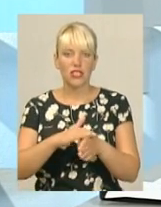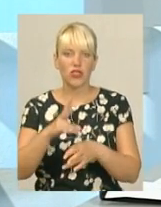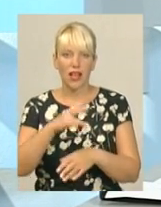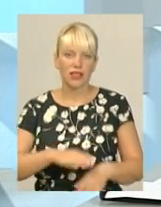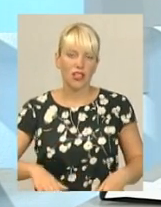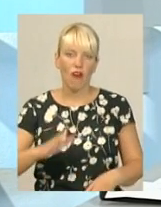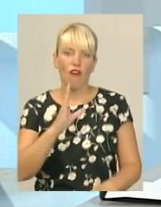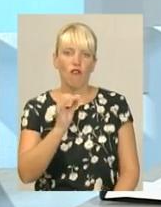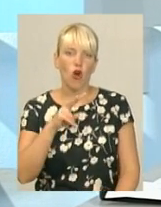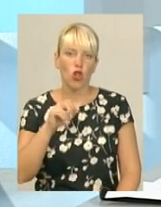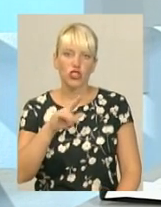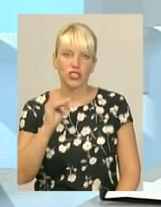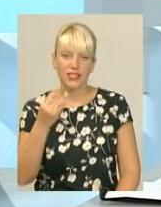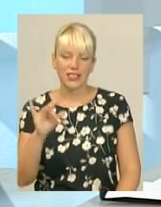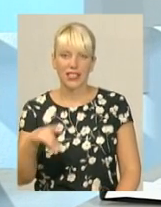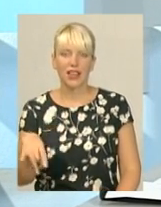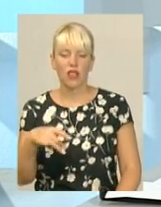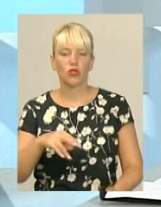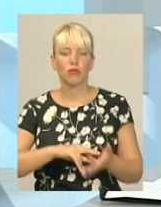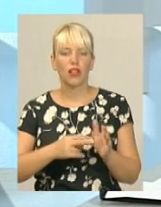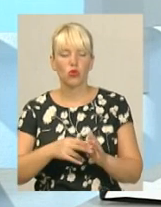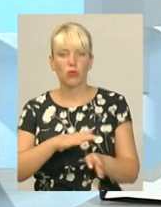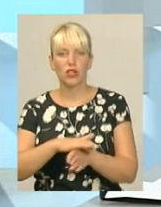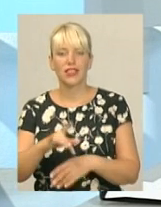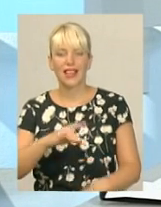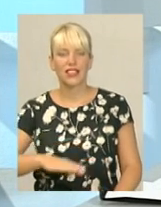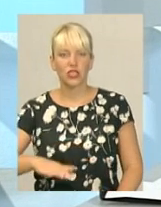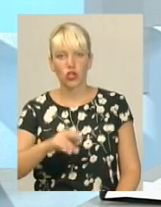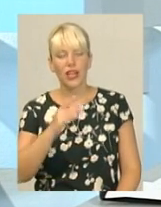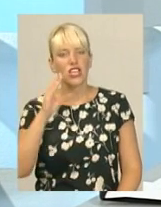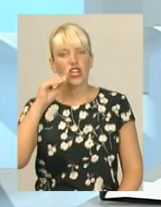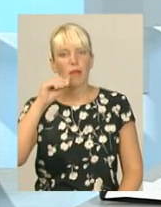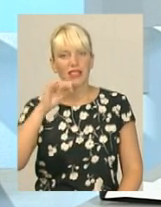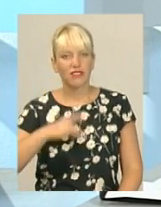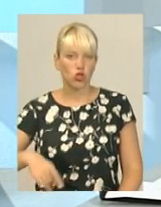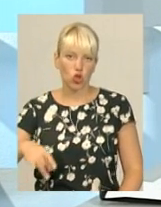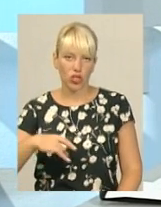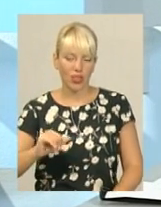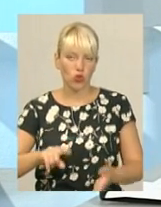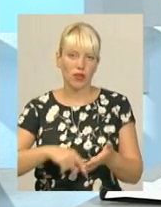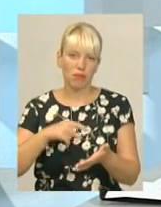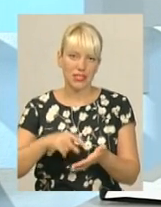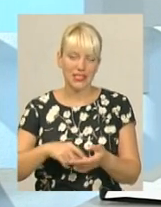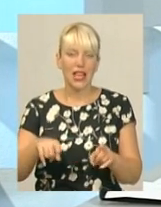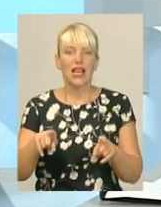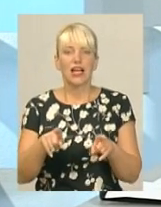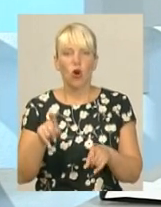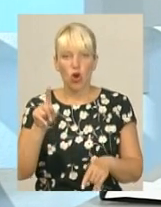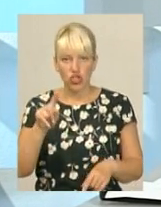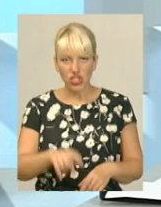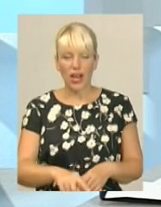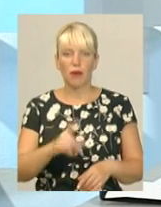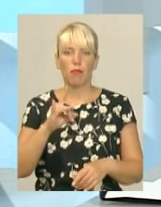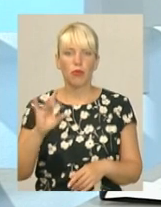сьогодні Волочиського району, плануємо реалізовувати його на території Шепетівського району і міста. Хоча